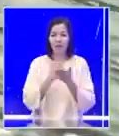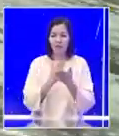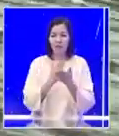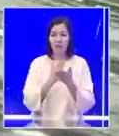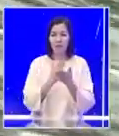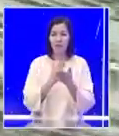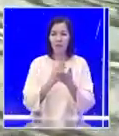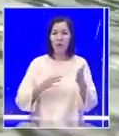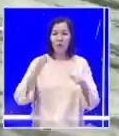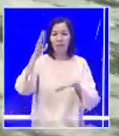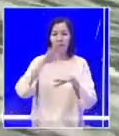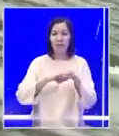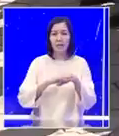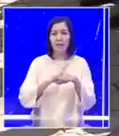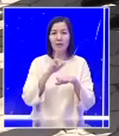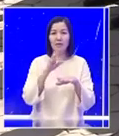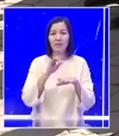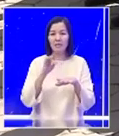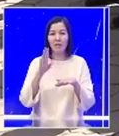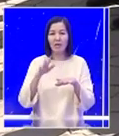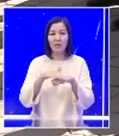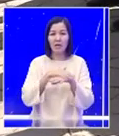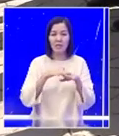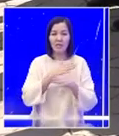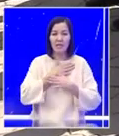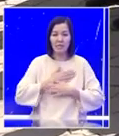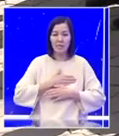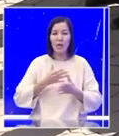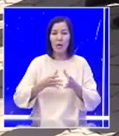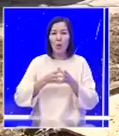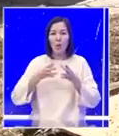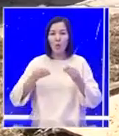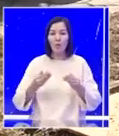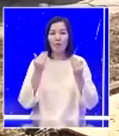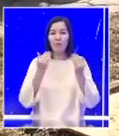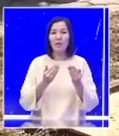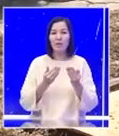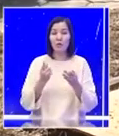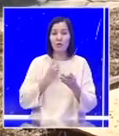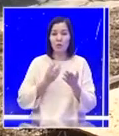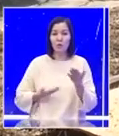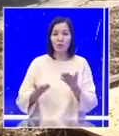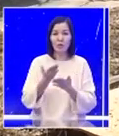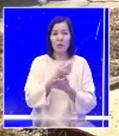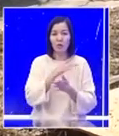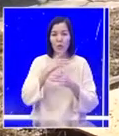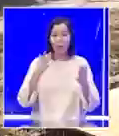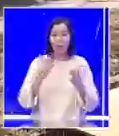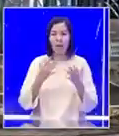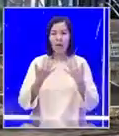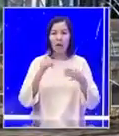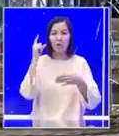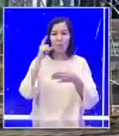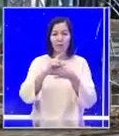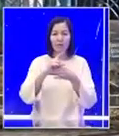қосылмақ. Амандық Баталып та қызылағаштықтарда риза. Бұл көктемнен биылғы жылдан күтерлері көп. Тиісінше ауыл мешітіне